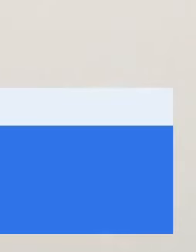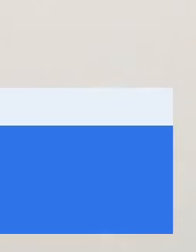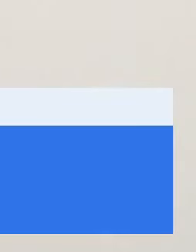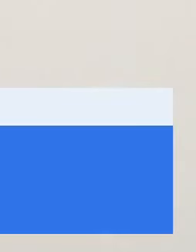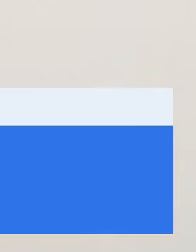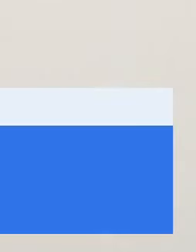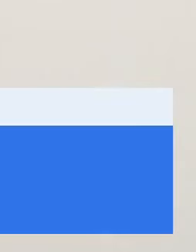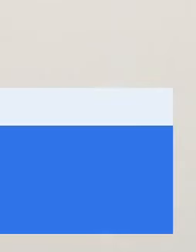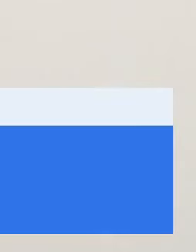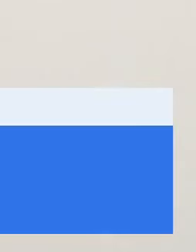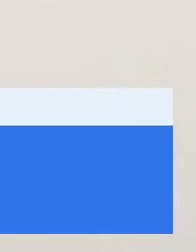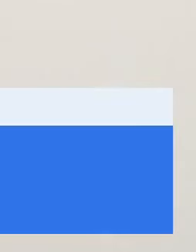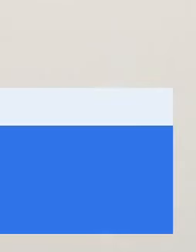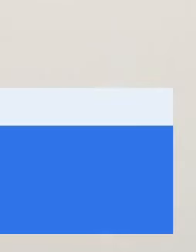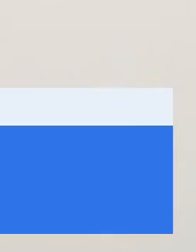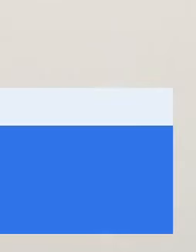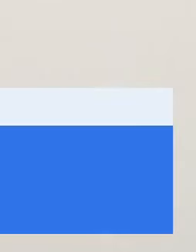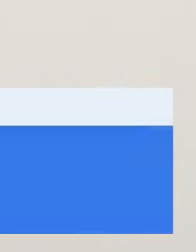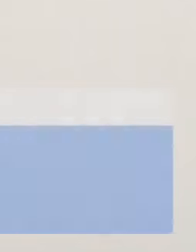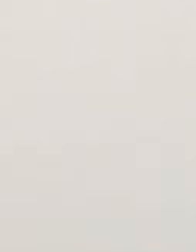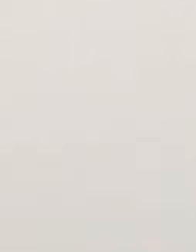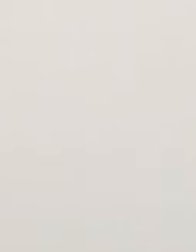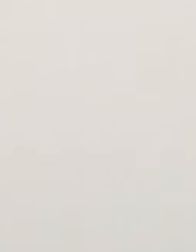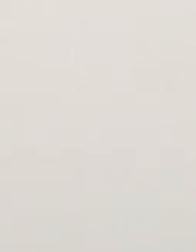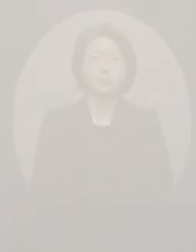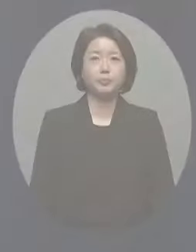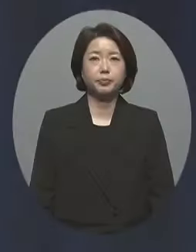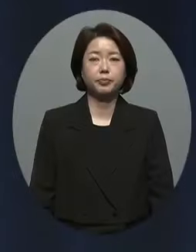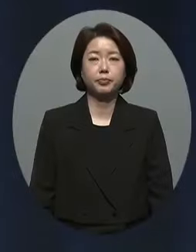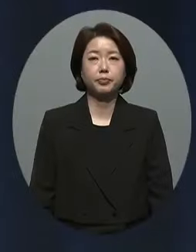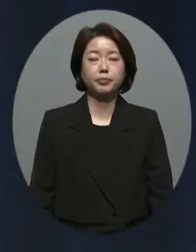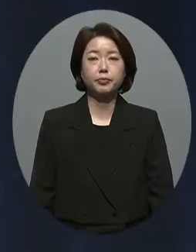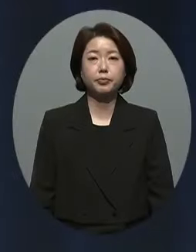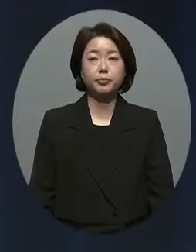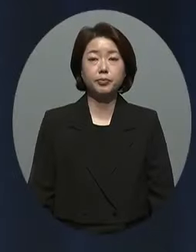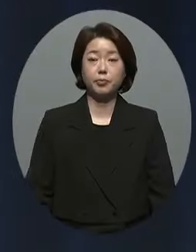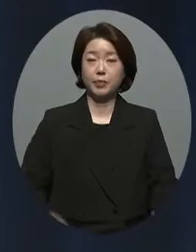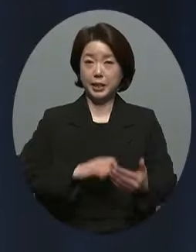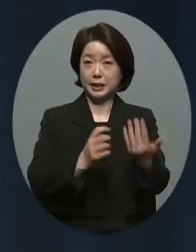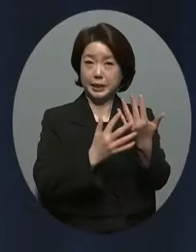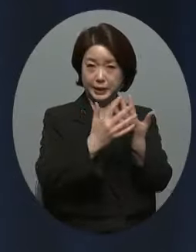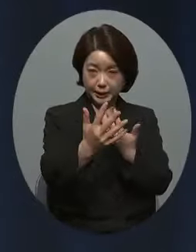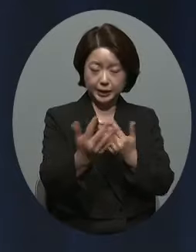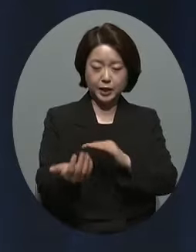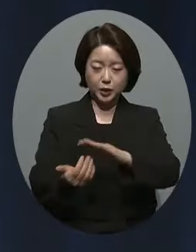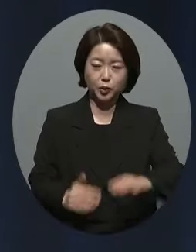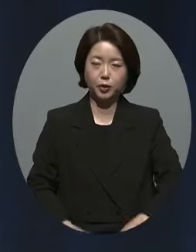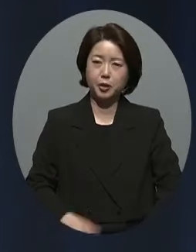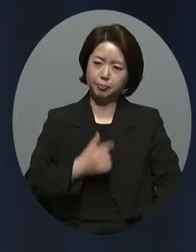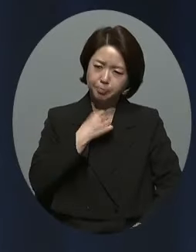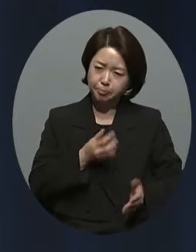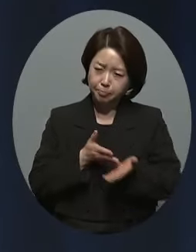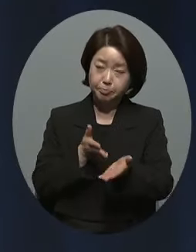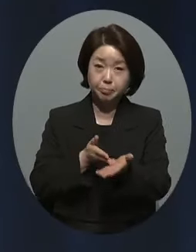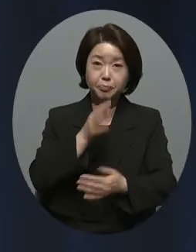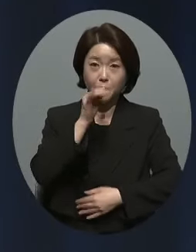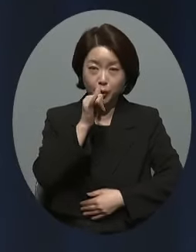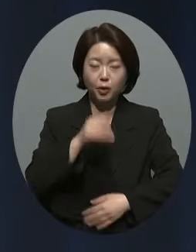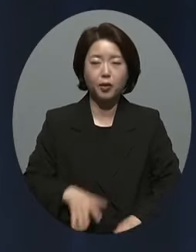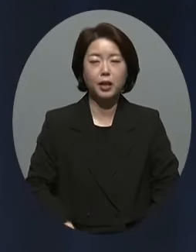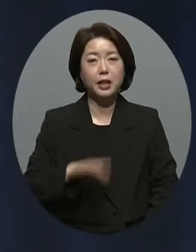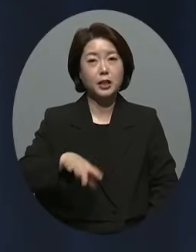코로나 19 당시보다 더 어렵습니다 자 기자 회견에 와서 이제 요구 사항들이 있죠 이것을 이제 우선 어